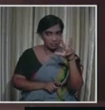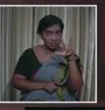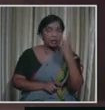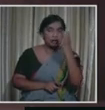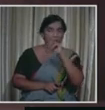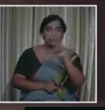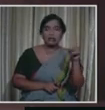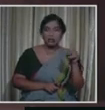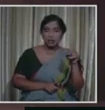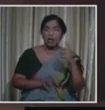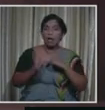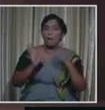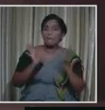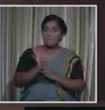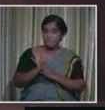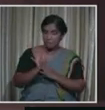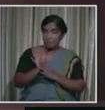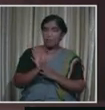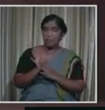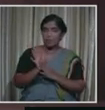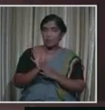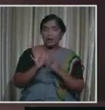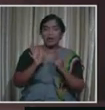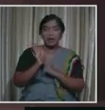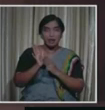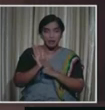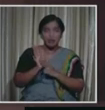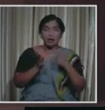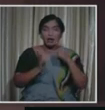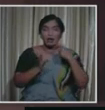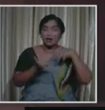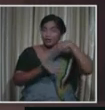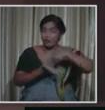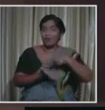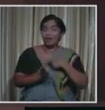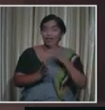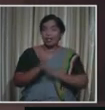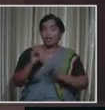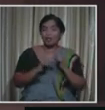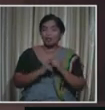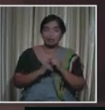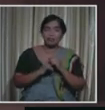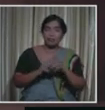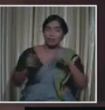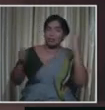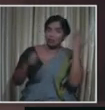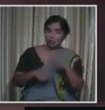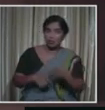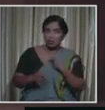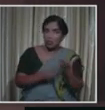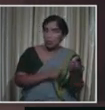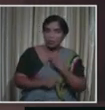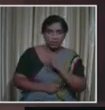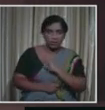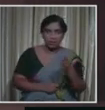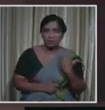2010 අම්බලංගොඩදී නයනවාරු අපේ නාගරික මන්ත්‍රීවරයා ඝාතනය කරන සජින් වාස්ගේ මැර කණ්ඩායම විසින් අපි ගල් කැටයක් අතින් ගන්නේ